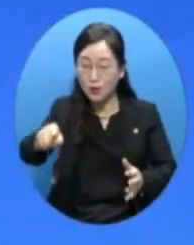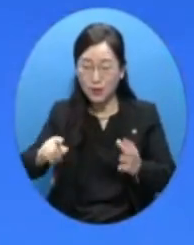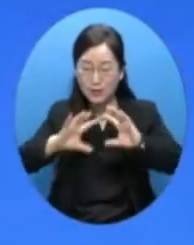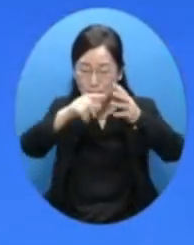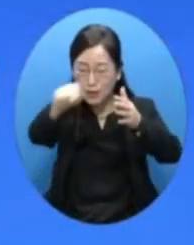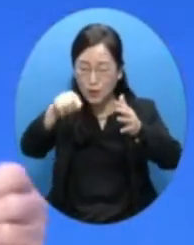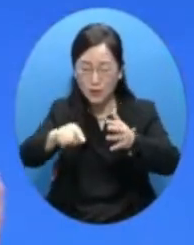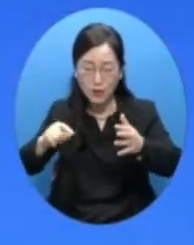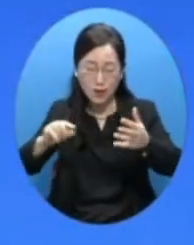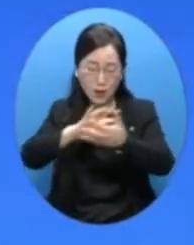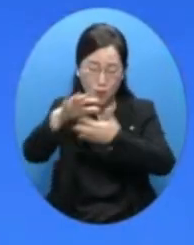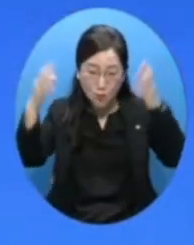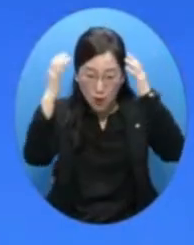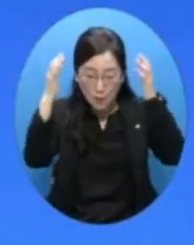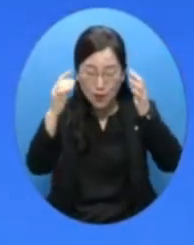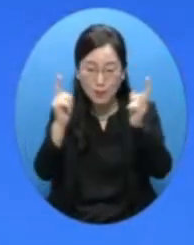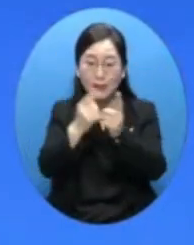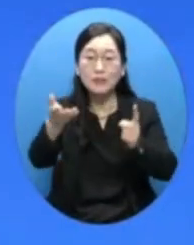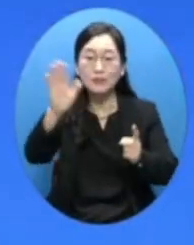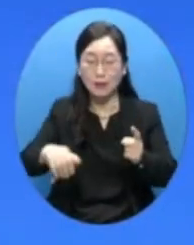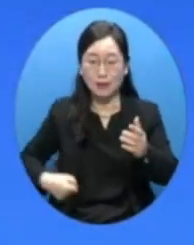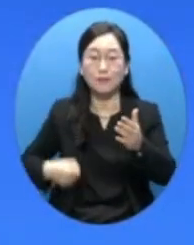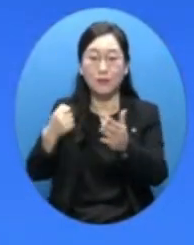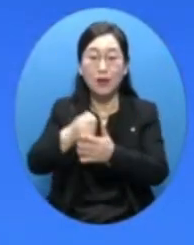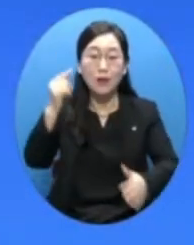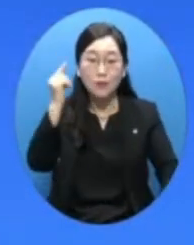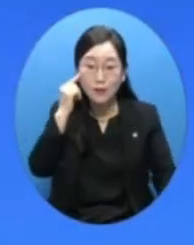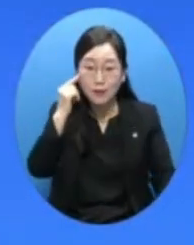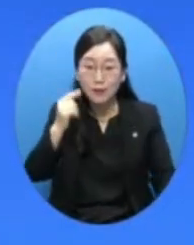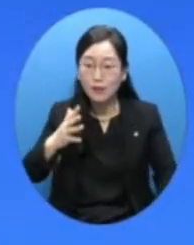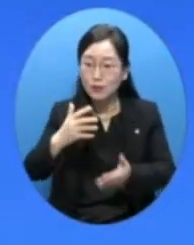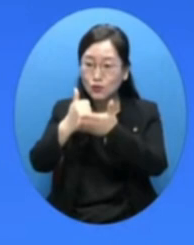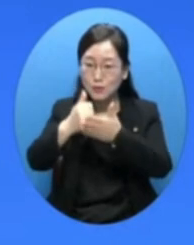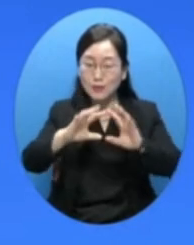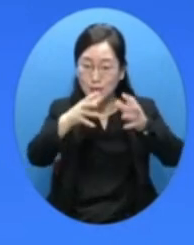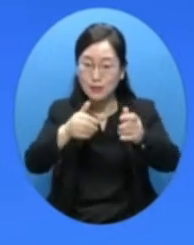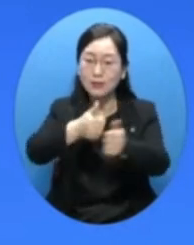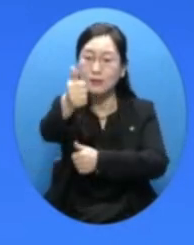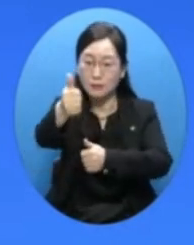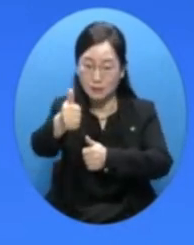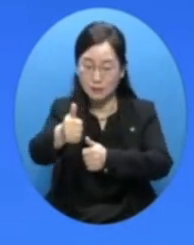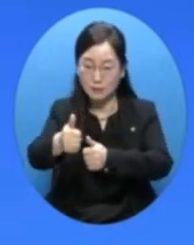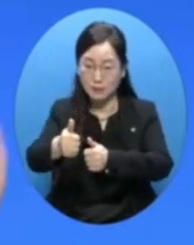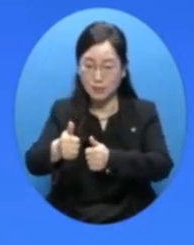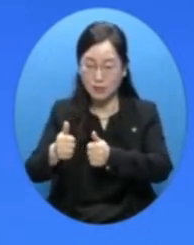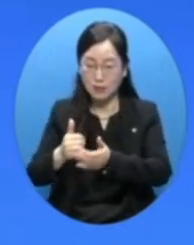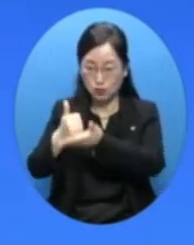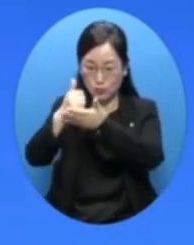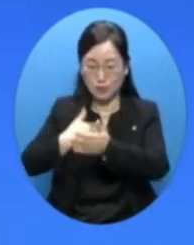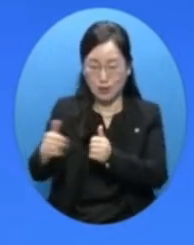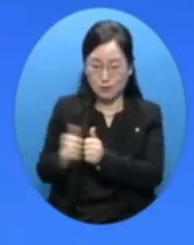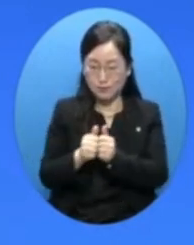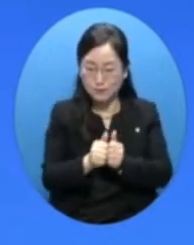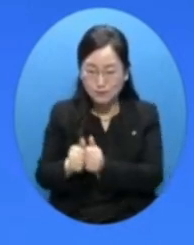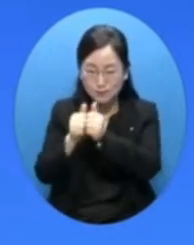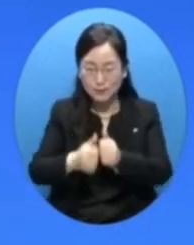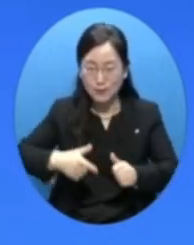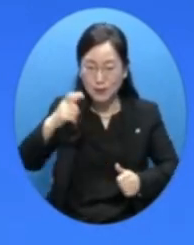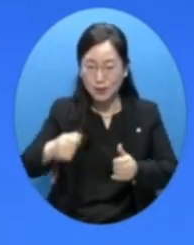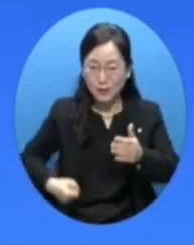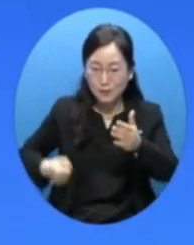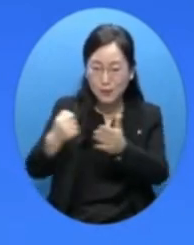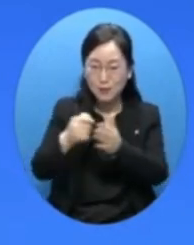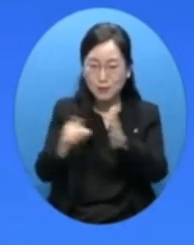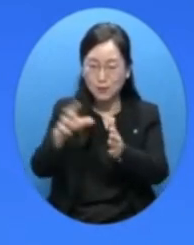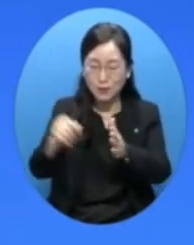당하지만 담대하라고 말씀했습니다. 왜? 세상을 이기신 주님이 우리와 함께하고 있기 때문에 우리는 강하고 담대한 믿음으로 나갈 때 모든 문제 어려움을